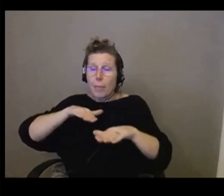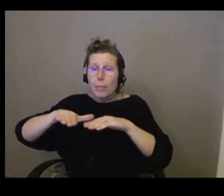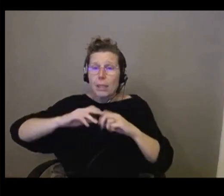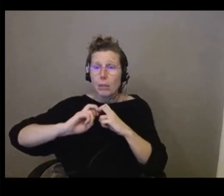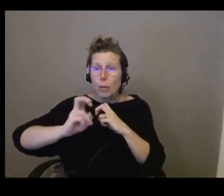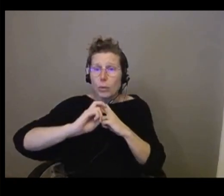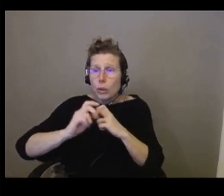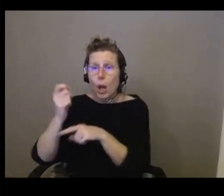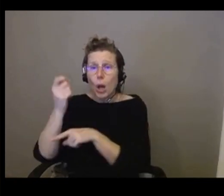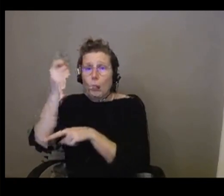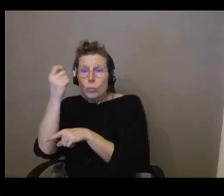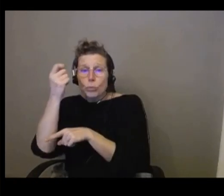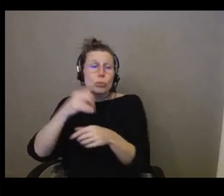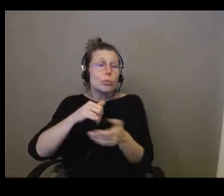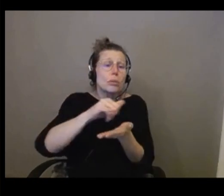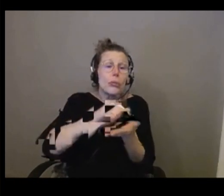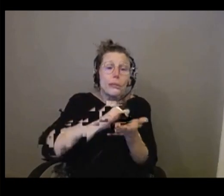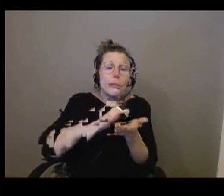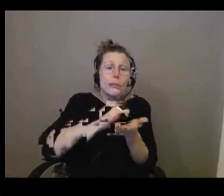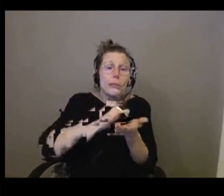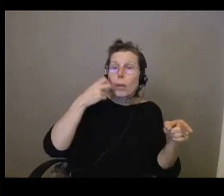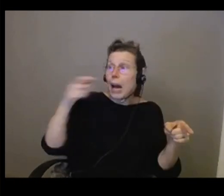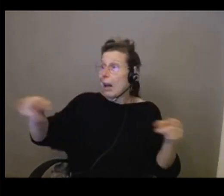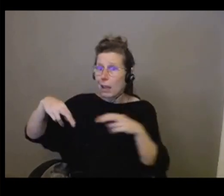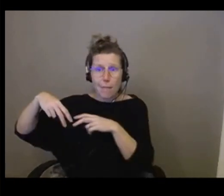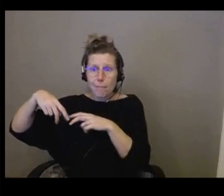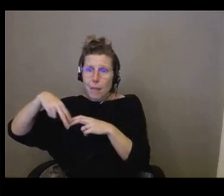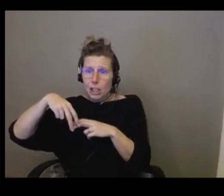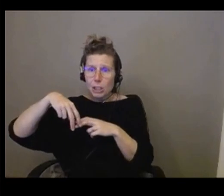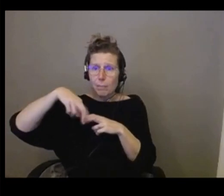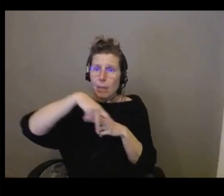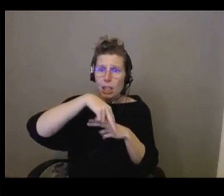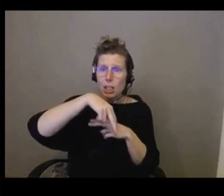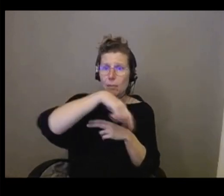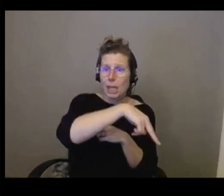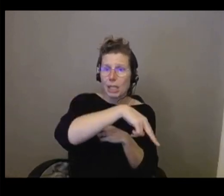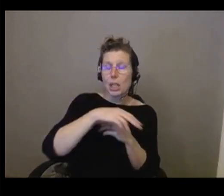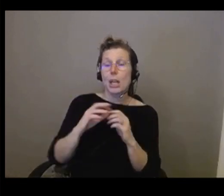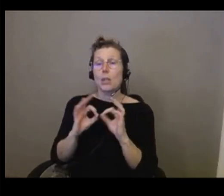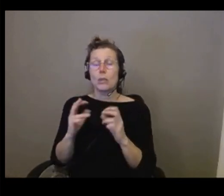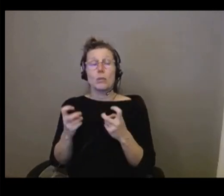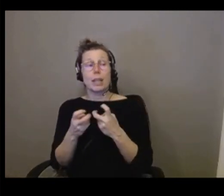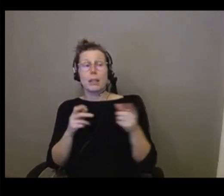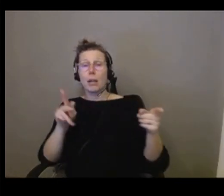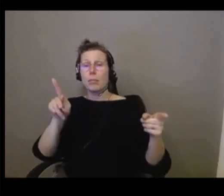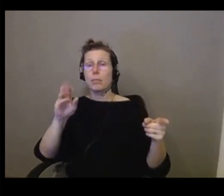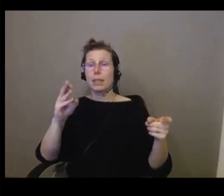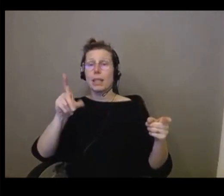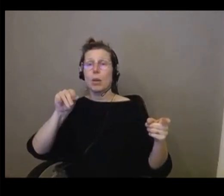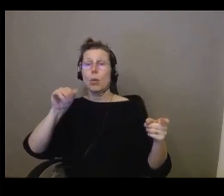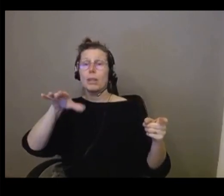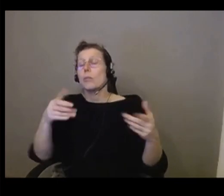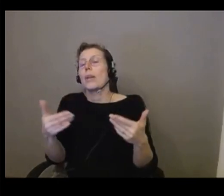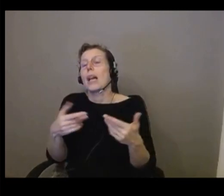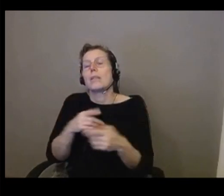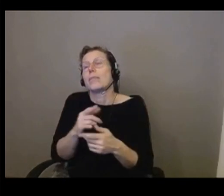exemple, là, chez Keolis, alors je suis pas là pour citer les prestataires avec qui on travaille, mais en tout cas, on est en train de tester plusieurs dispositifs justement